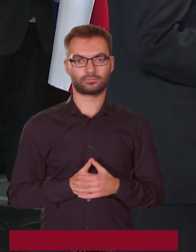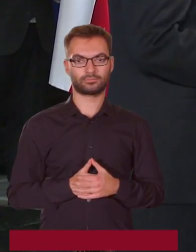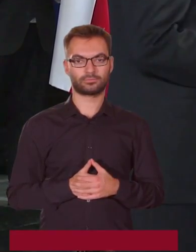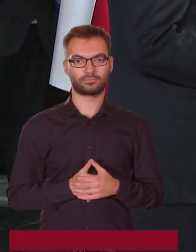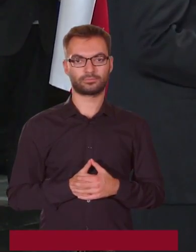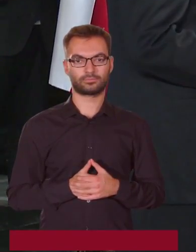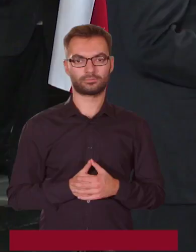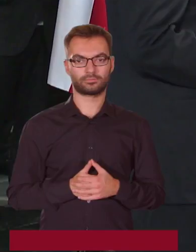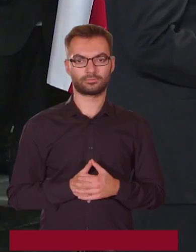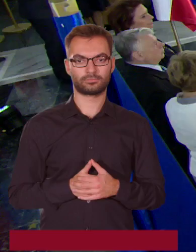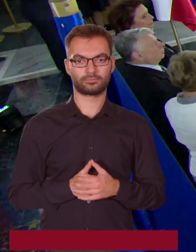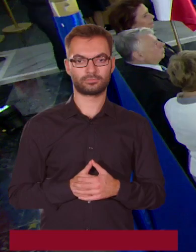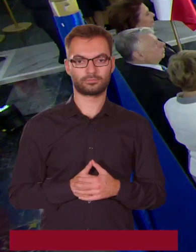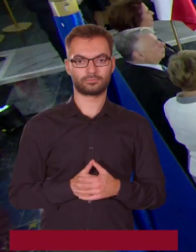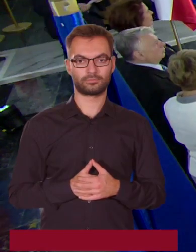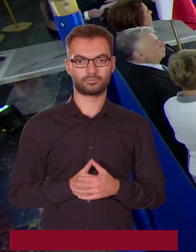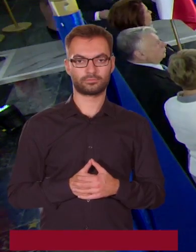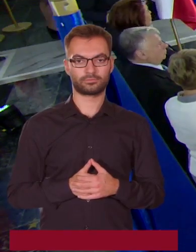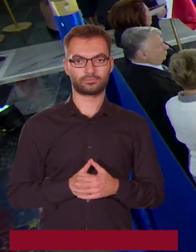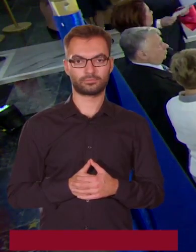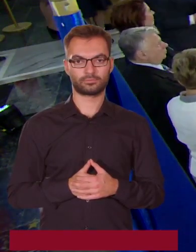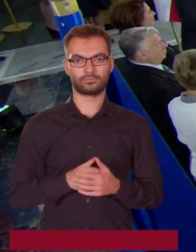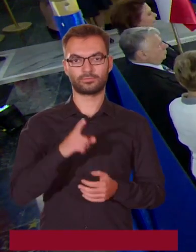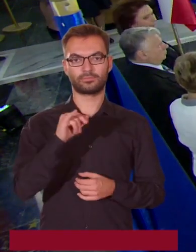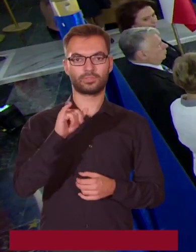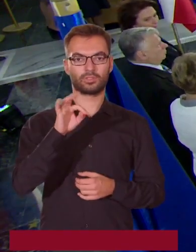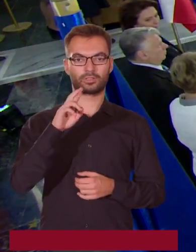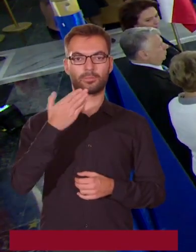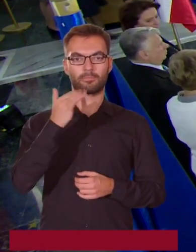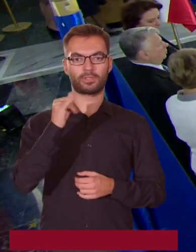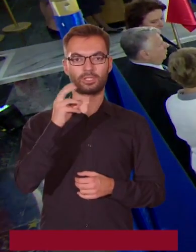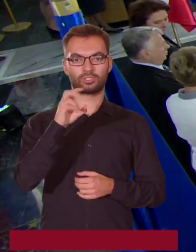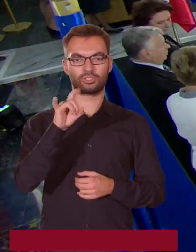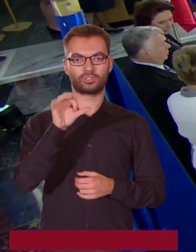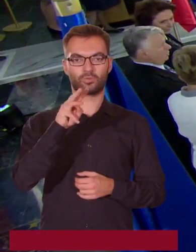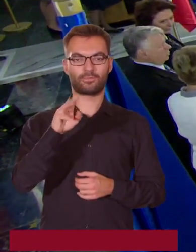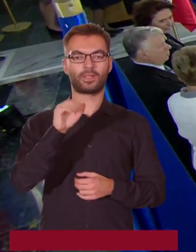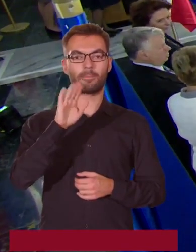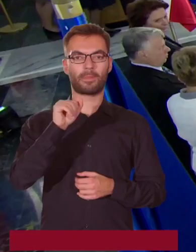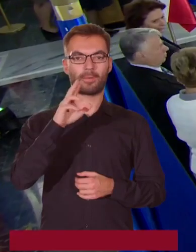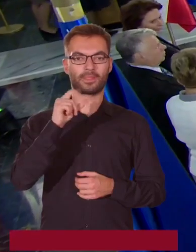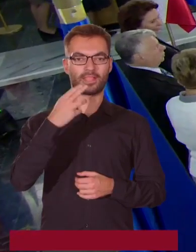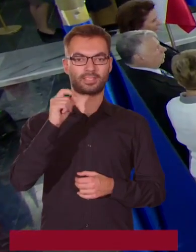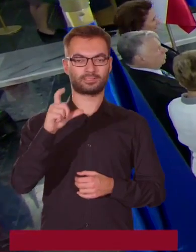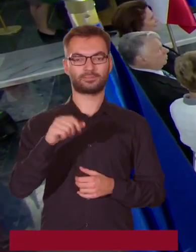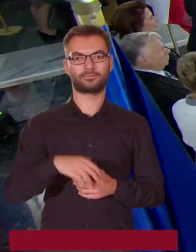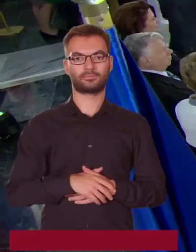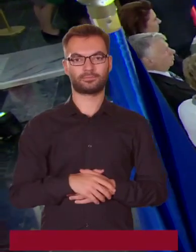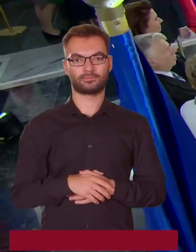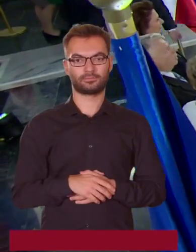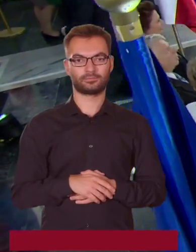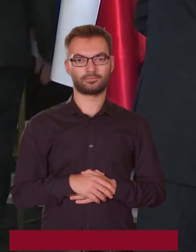Poproszę pana Piotra Mieczysława Babineca.